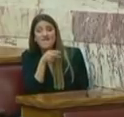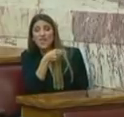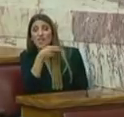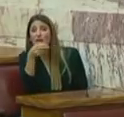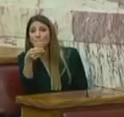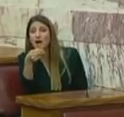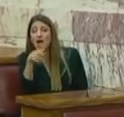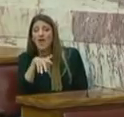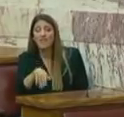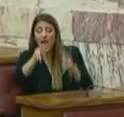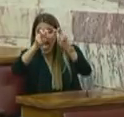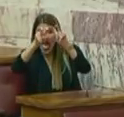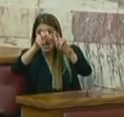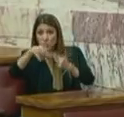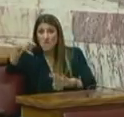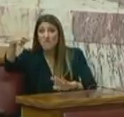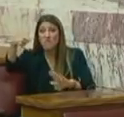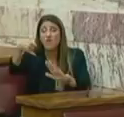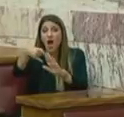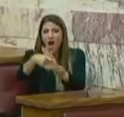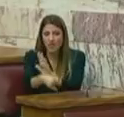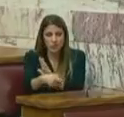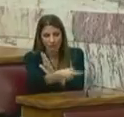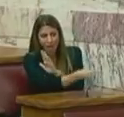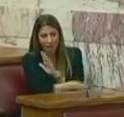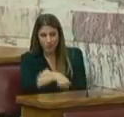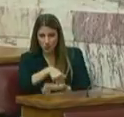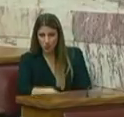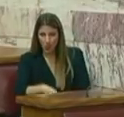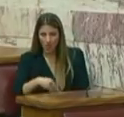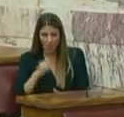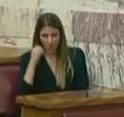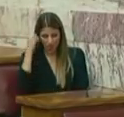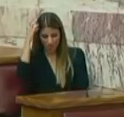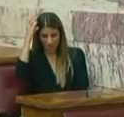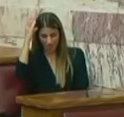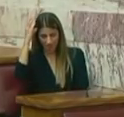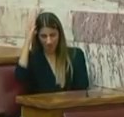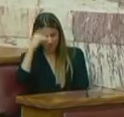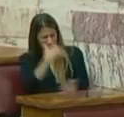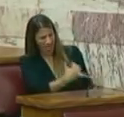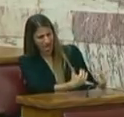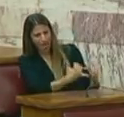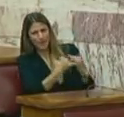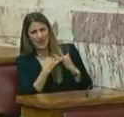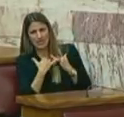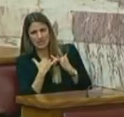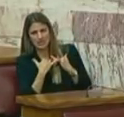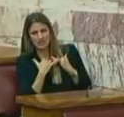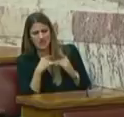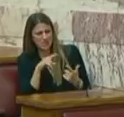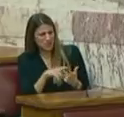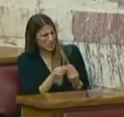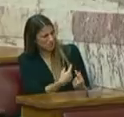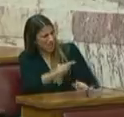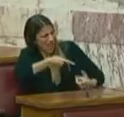πέσει άπλετο φως, έρχονται ξανά με αυτό το επιθετικό ύφος, με αυτές τις